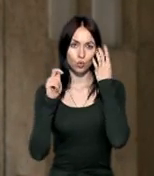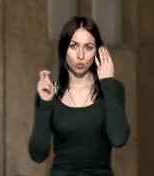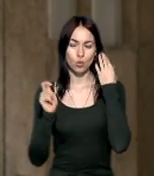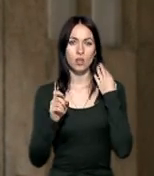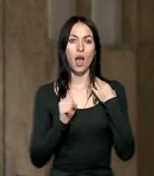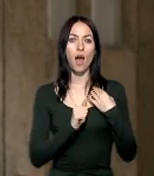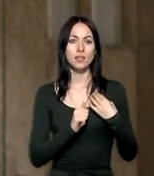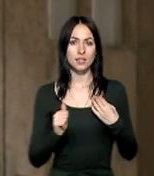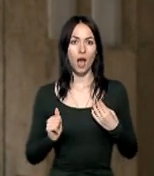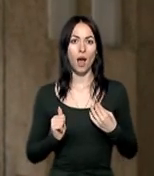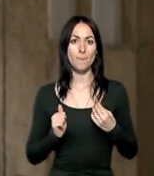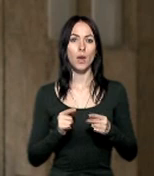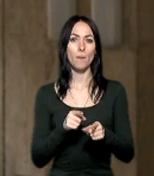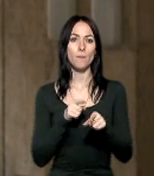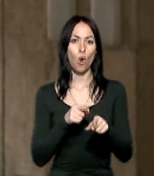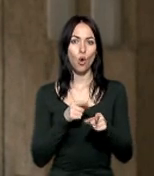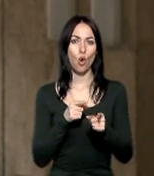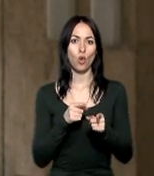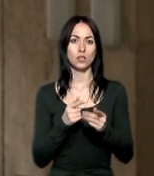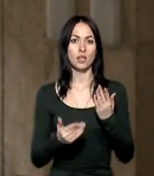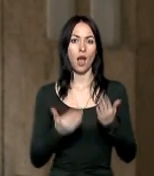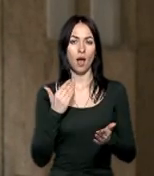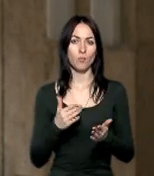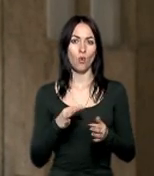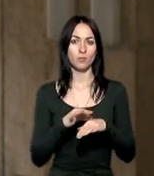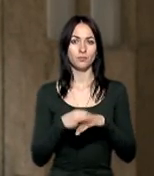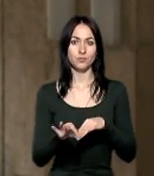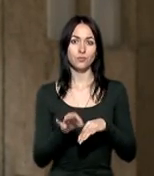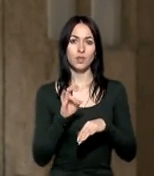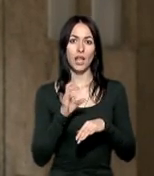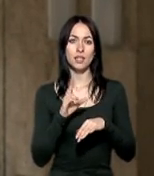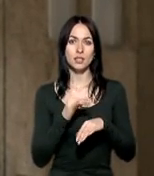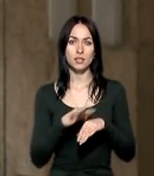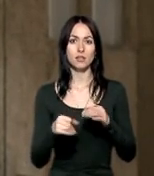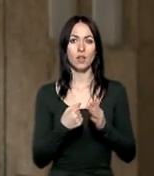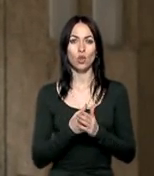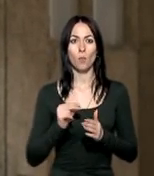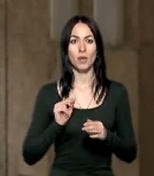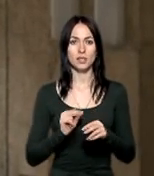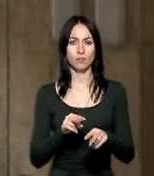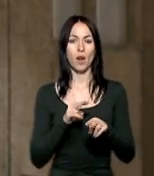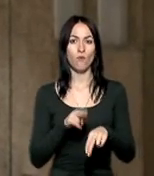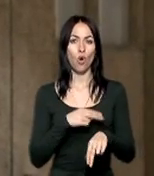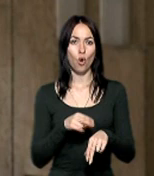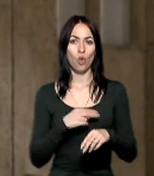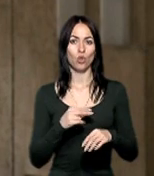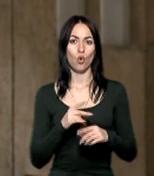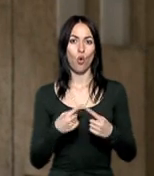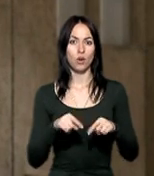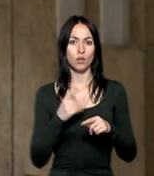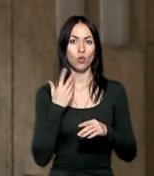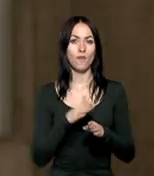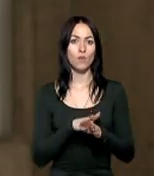саме погроза або застосування насильства до працівника правоохоронного органу під час виконання ним